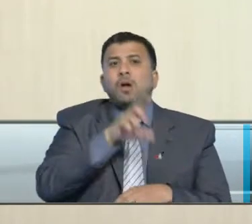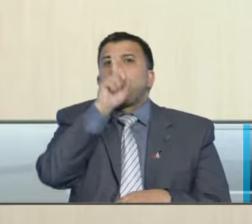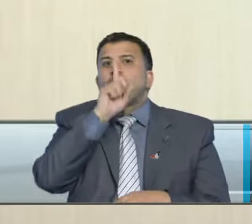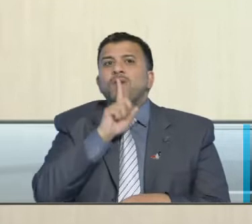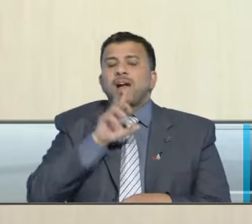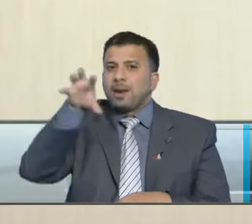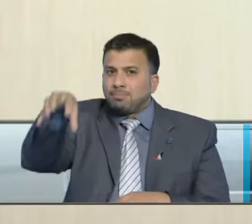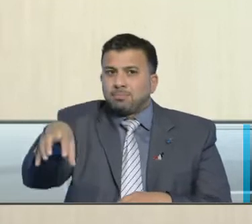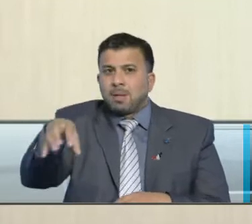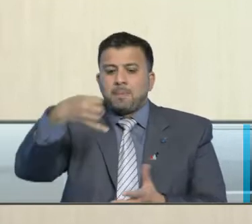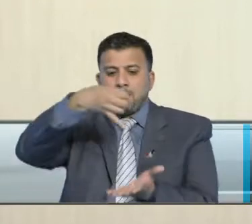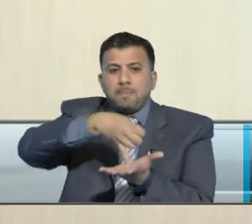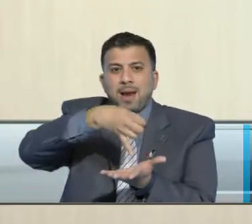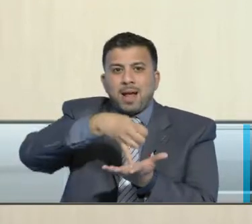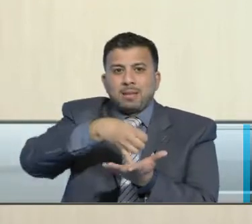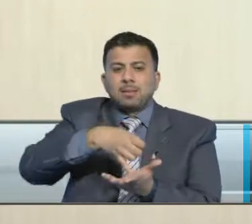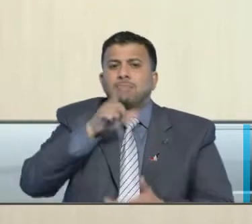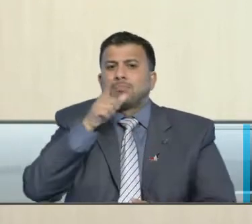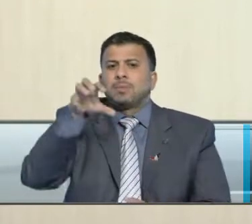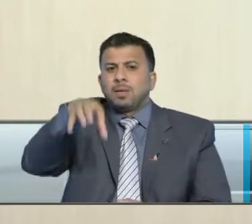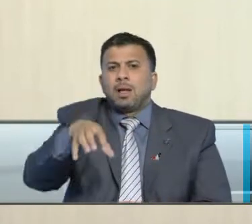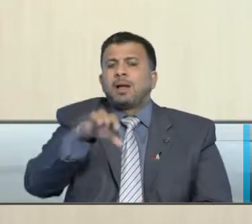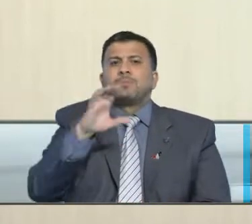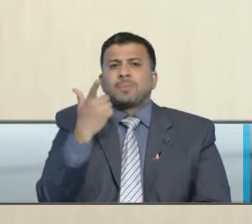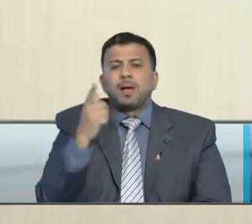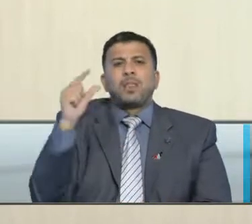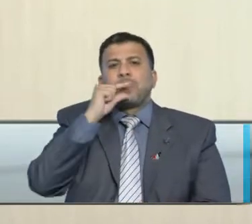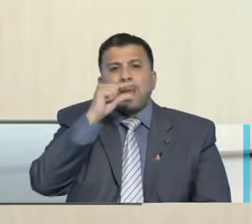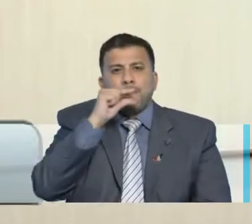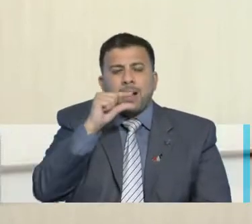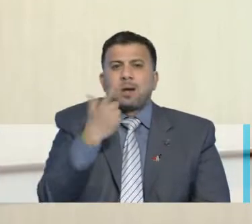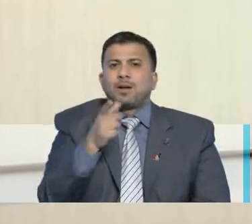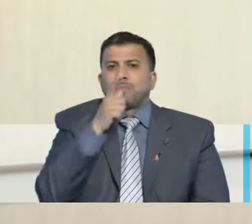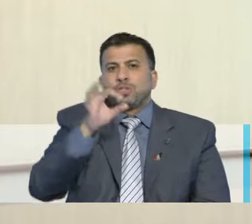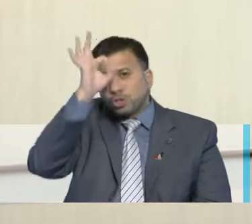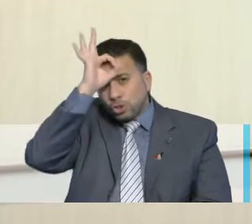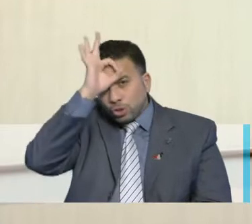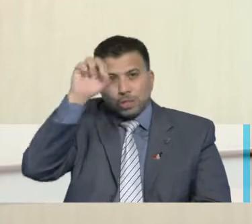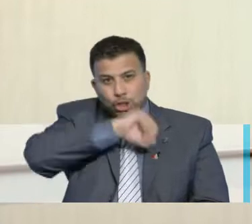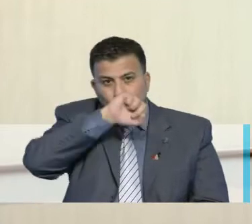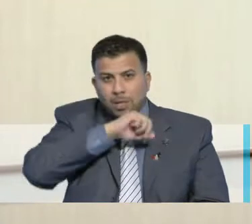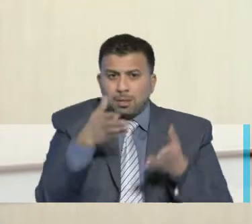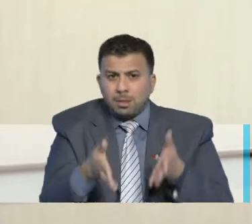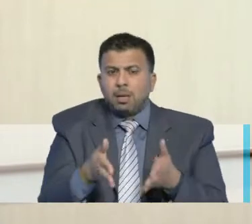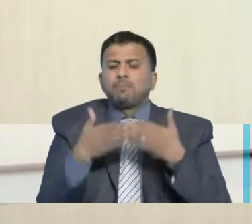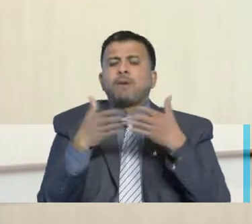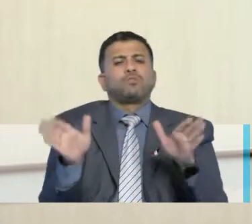الشرقية، المراكز الموجودة بالإضافة إلى المنطقة الوسطى بالإضافة إلى القيادة العامة شرطة الشارقة، فالأماكن كلها